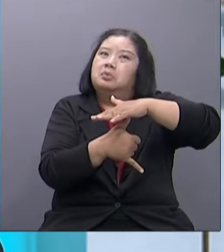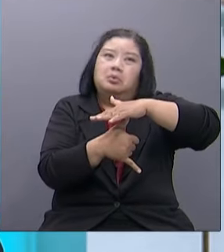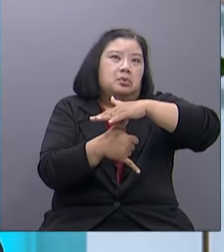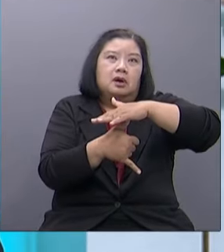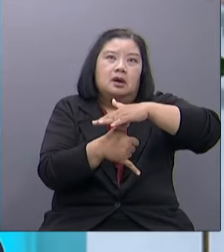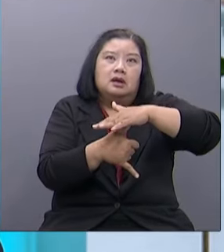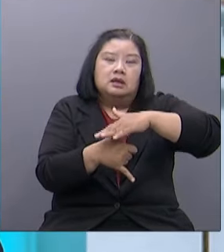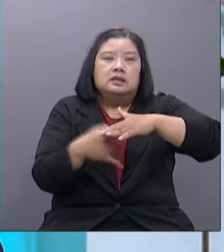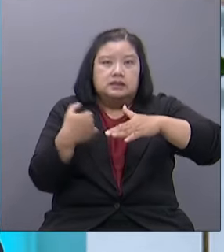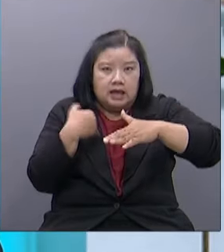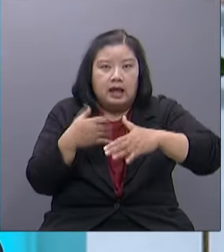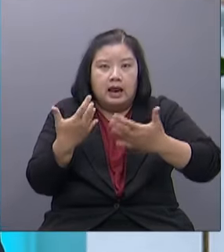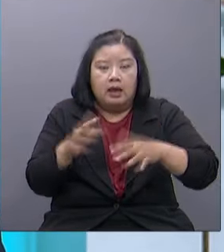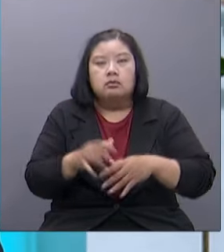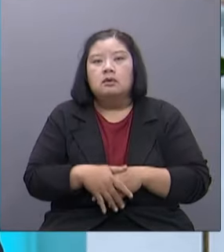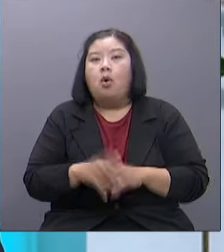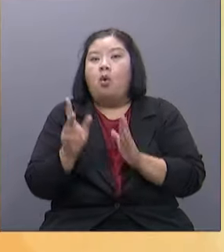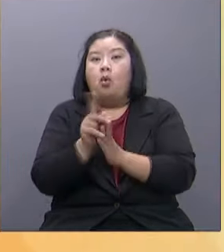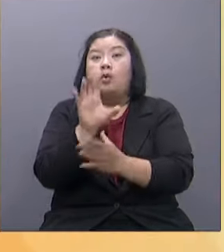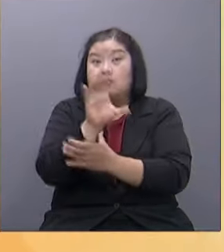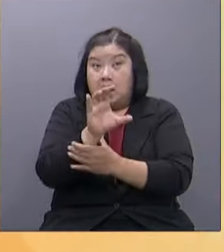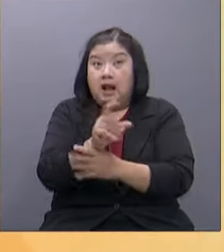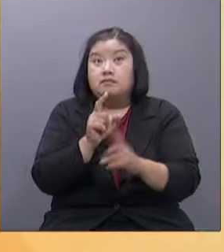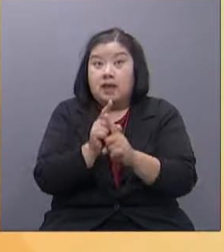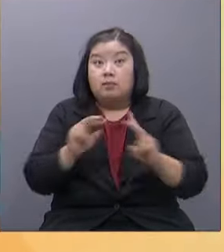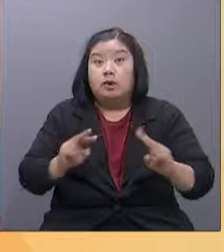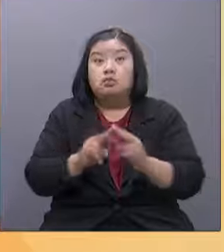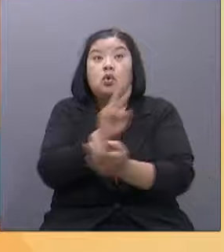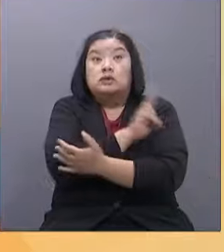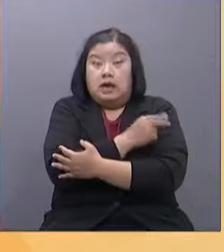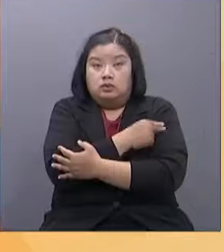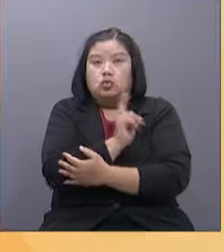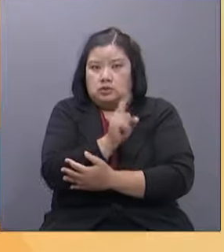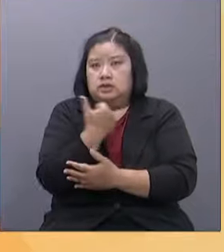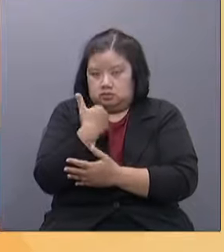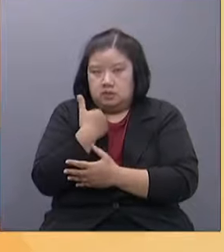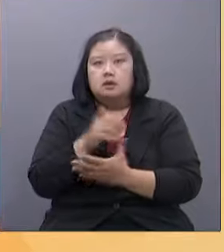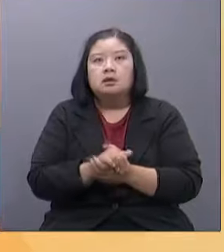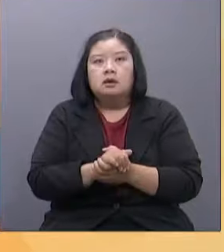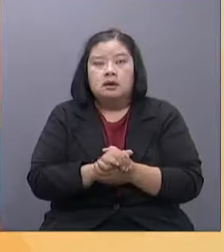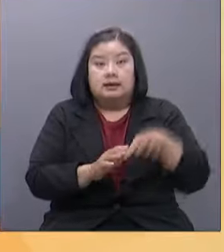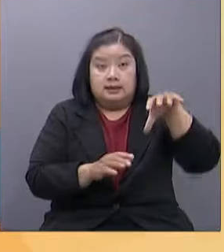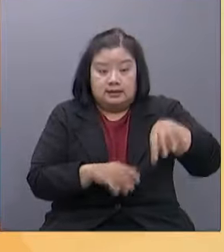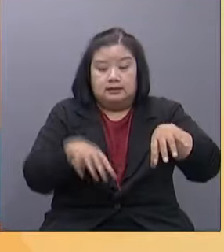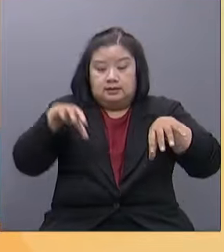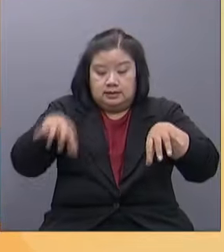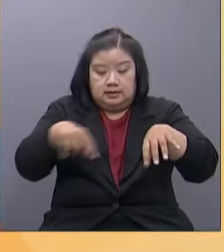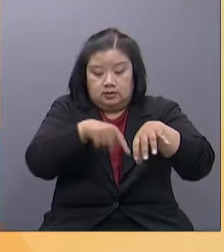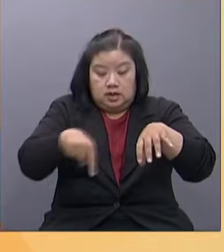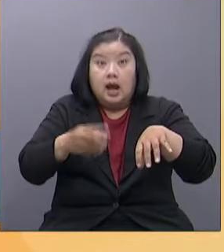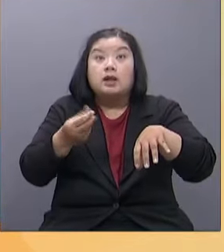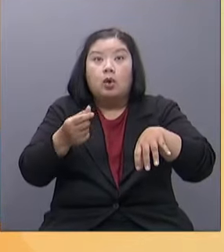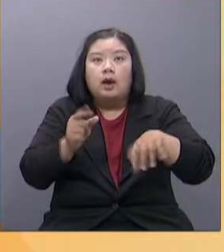มาตรฐานกฎหมายของตลาดเนะของสาสุขเนี่ยกำหนดมานะครับว่าจะต้องมีที่ว่าง่าบังค้าเท่าไหร่อย่างนี้เป็นต้นนะครับนะฮะ